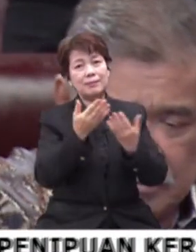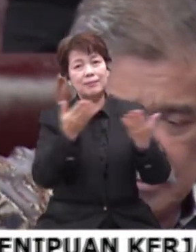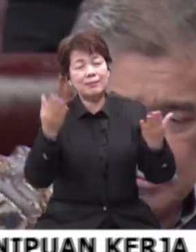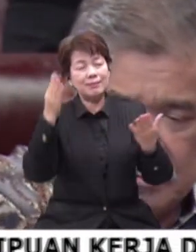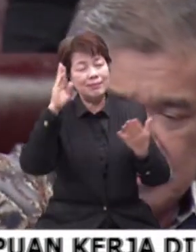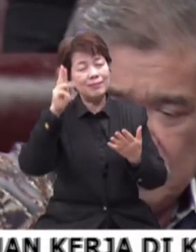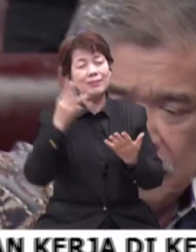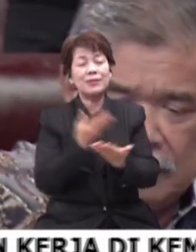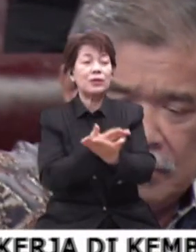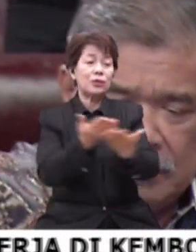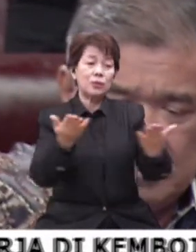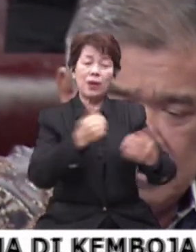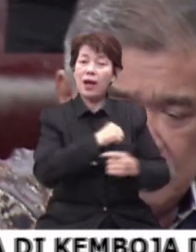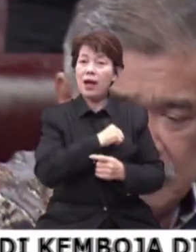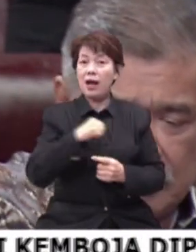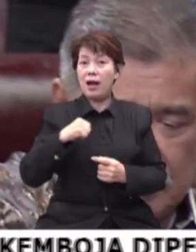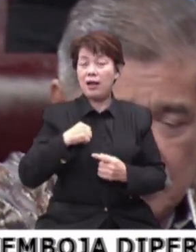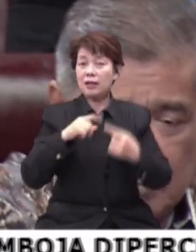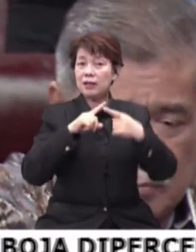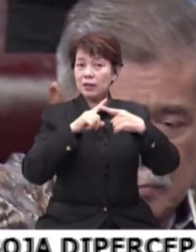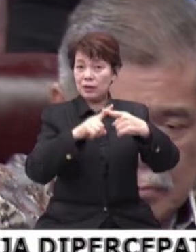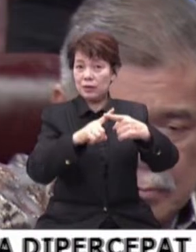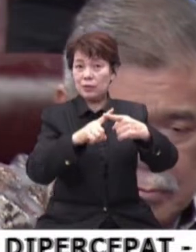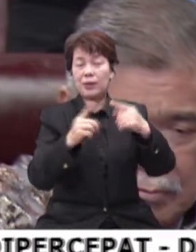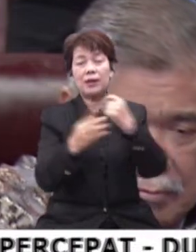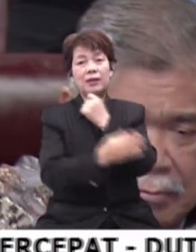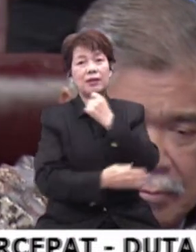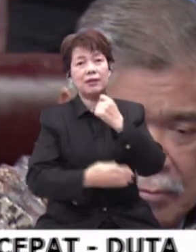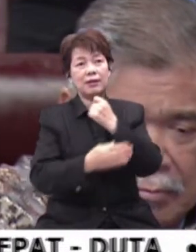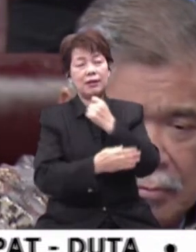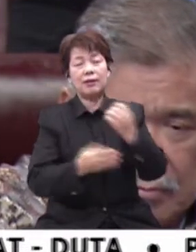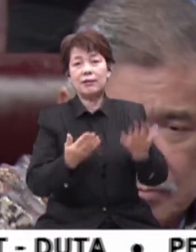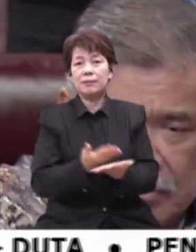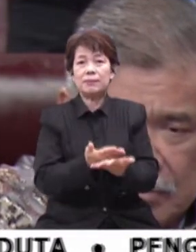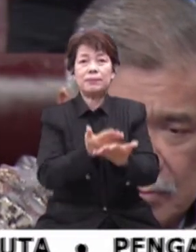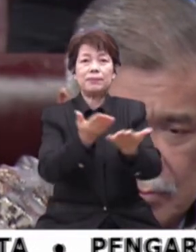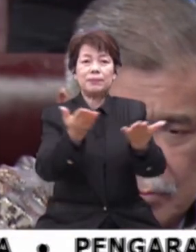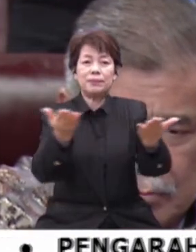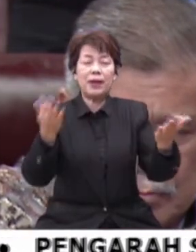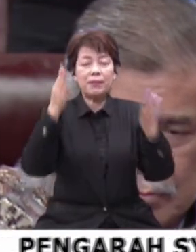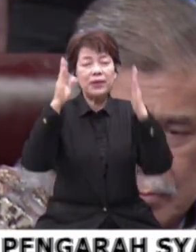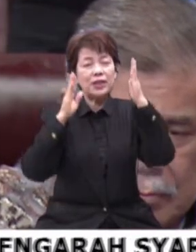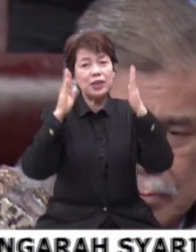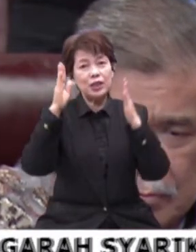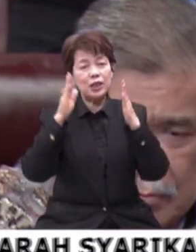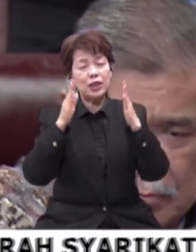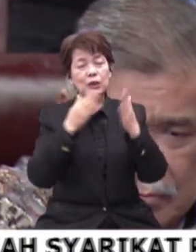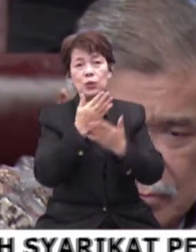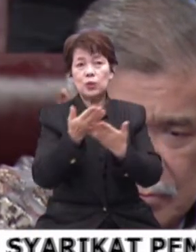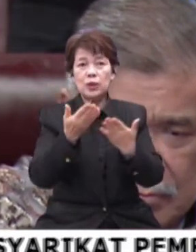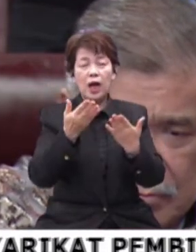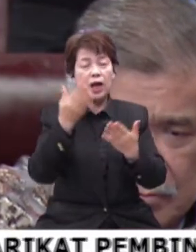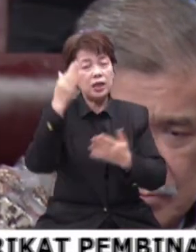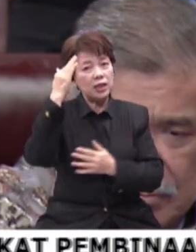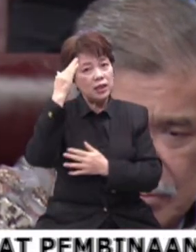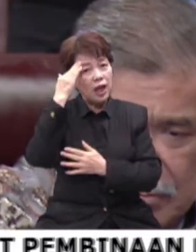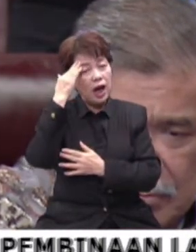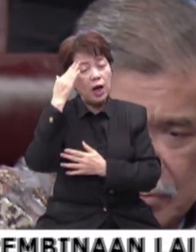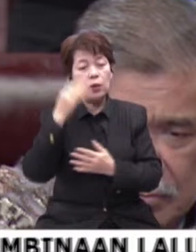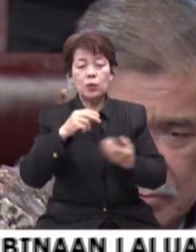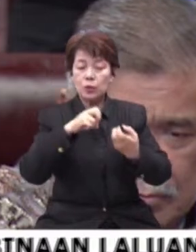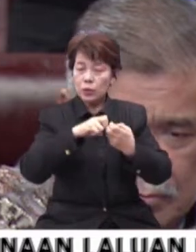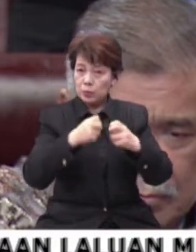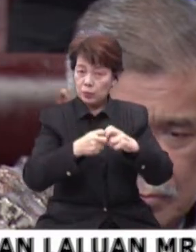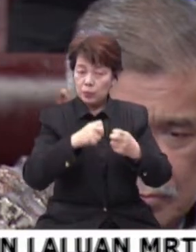dan semua ahli dewan Kementerian Kesehatan Malaysia dengan izin isu-isu yang